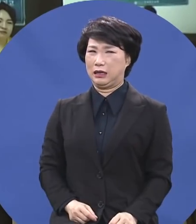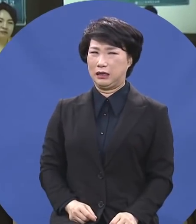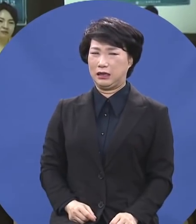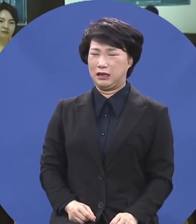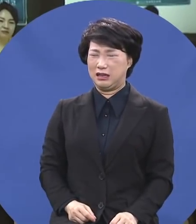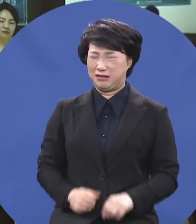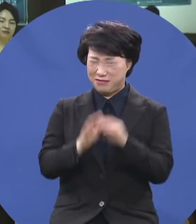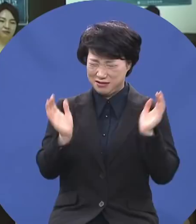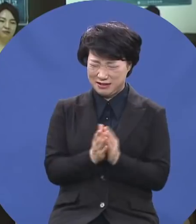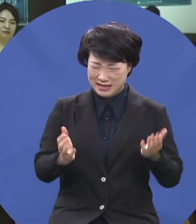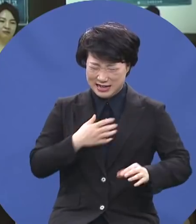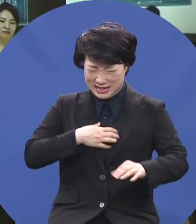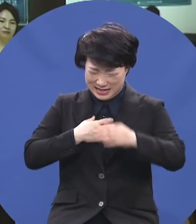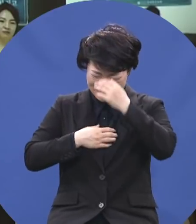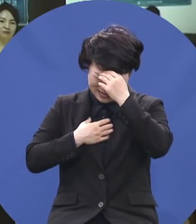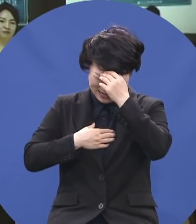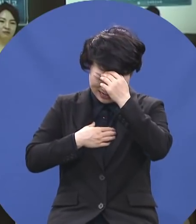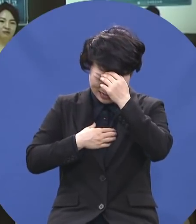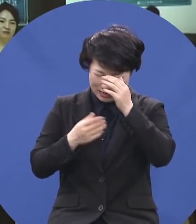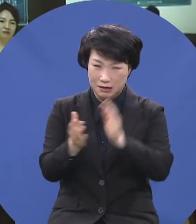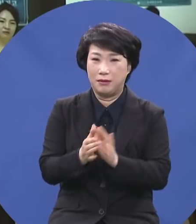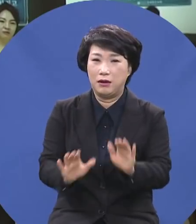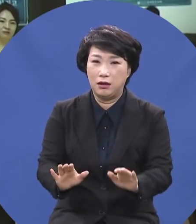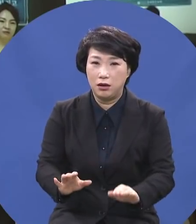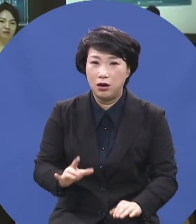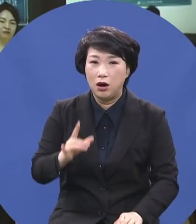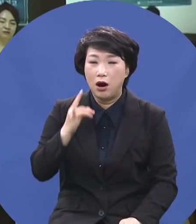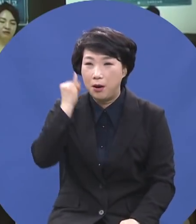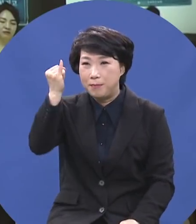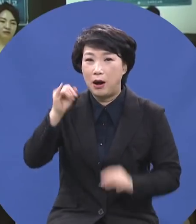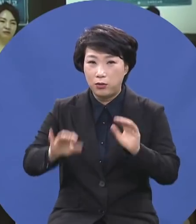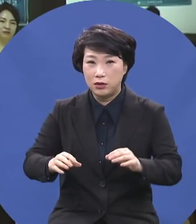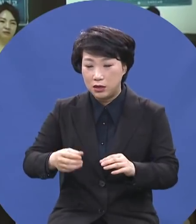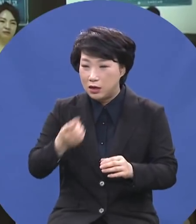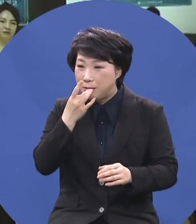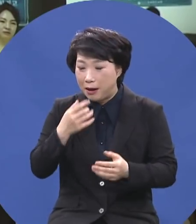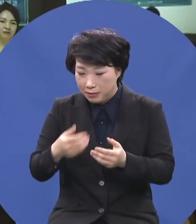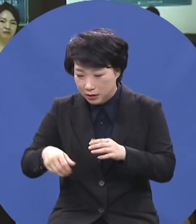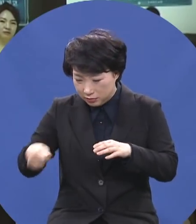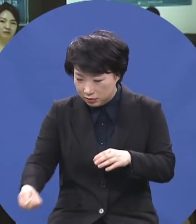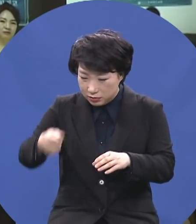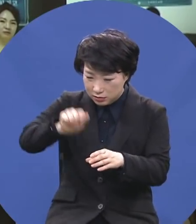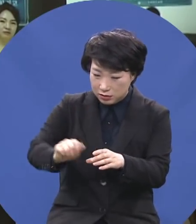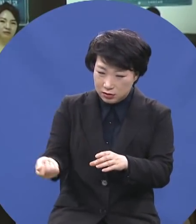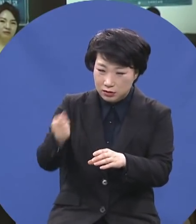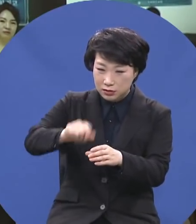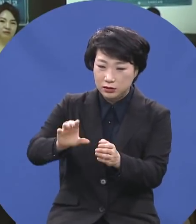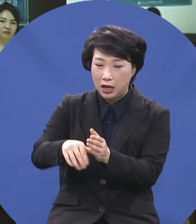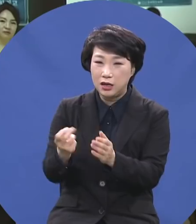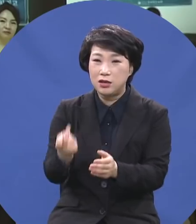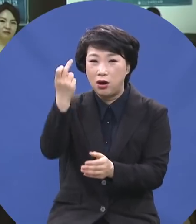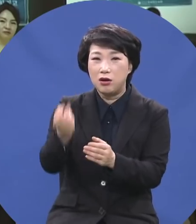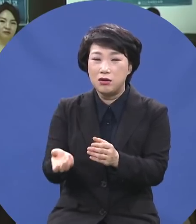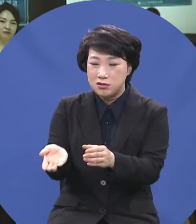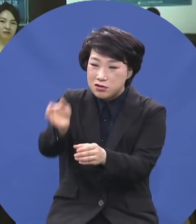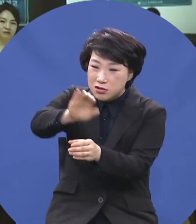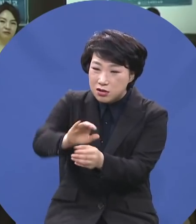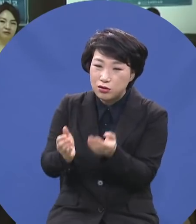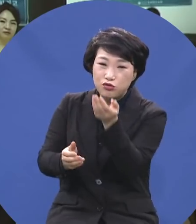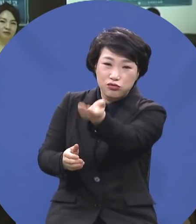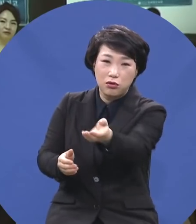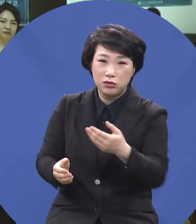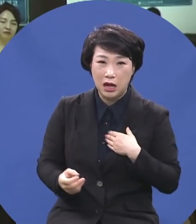배사가 걱정입니다. 맞아. 오늘 밥 었는데 말이요. 형들 밥을 많이 주고 동생은 난 조금 주면 된다. 반드시